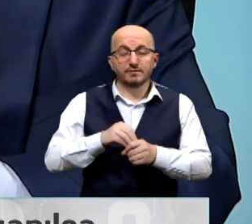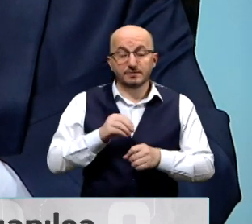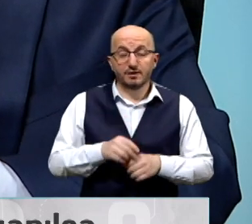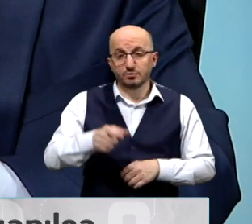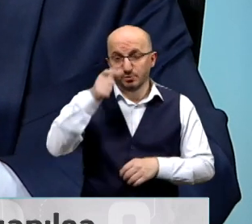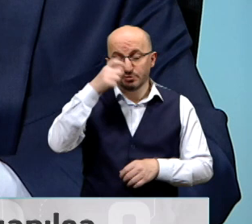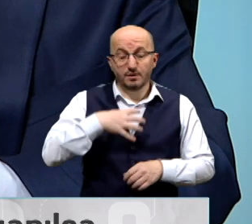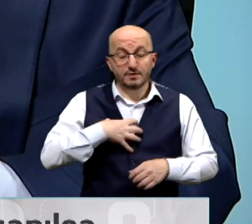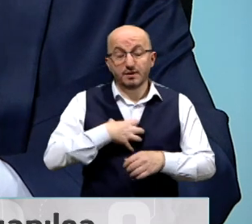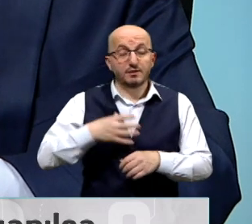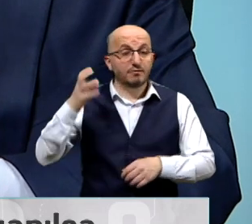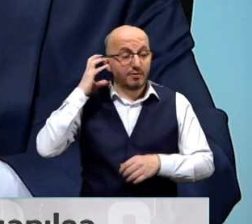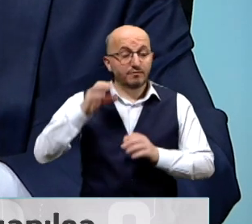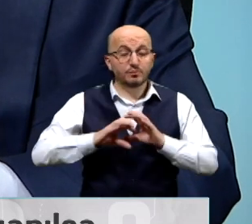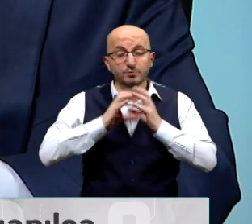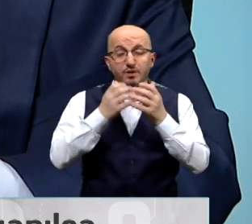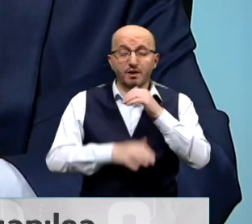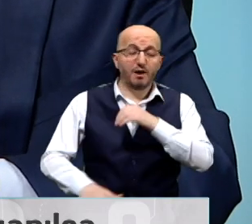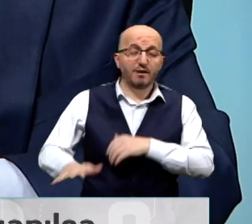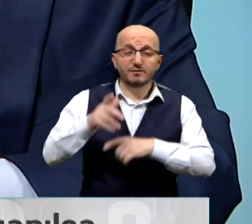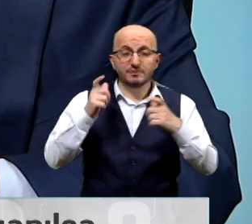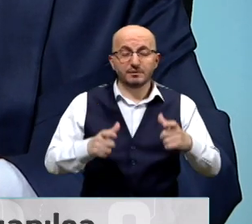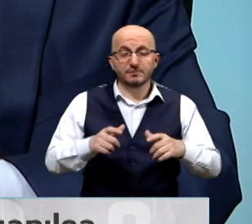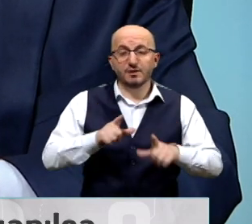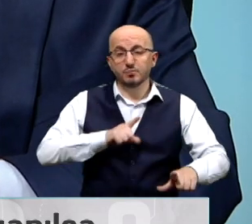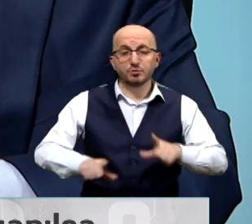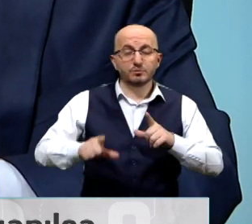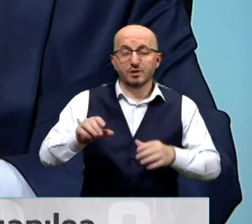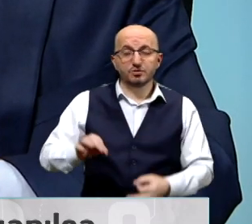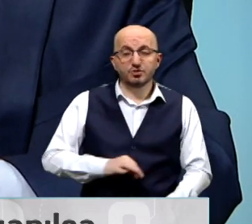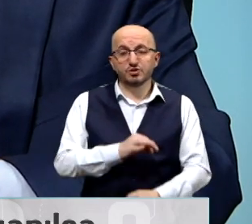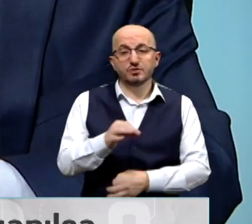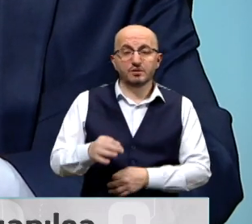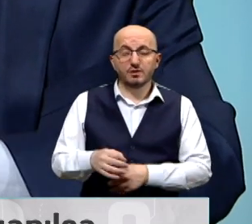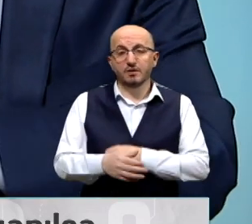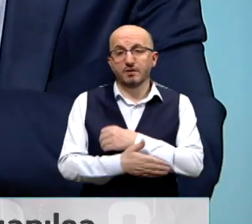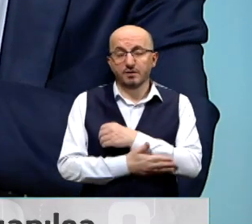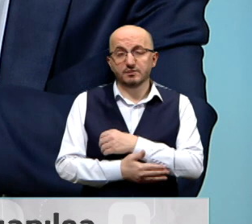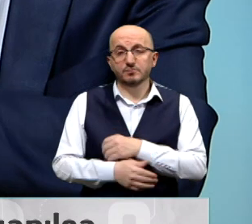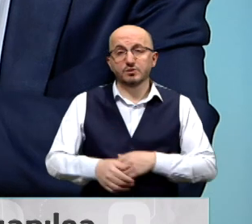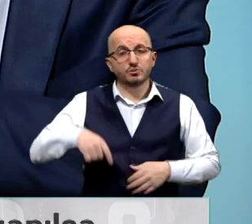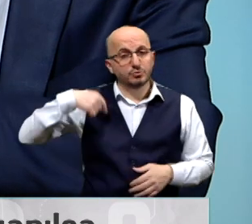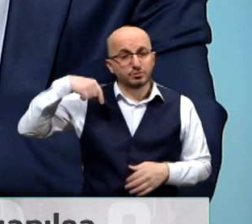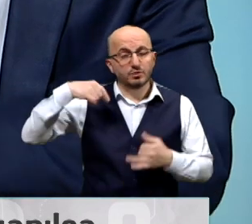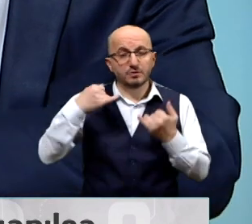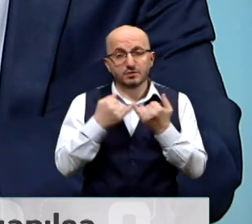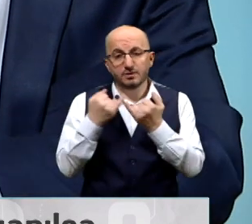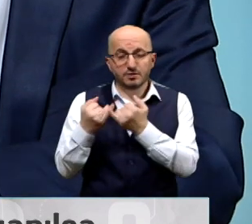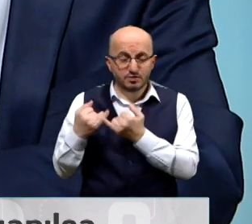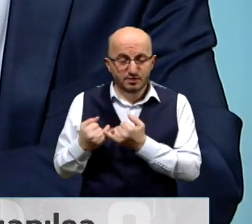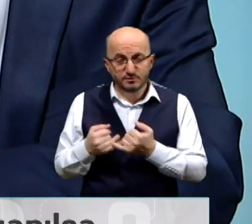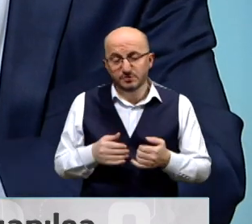Türkiye Diyanet Vakfı dünyanın her tarafından muhtaç olan kişilere el ayak oluyor yani işte Suriye'deki kardeşlerimize